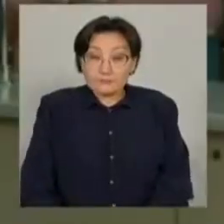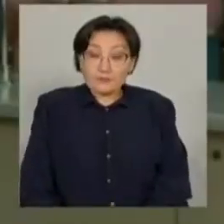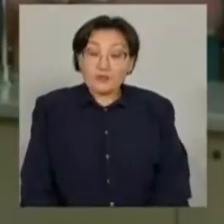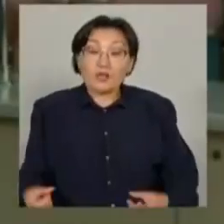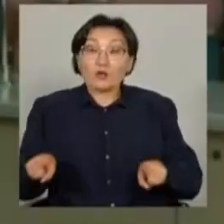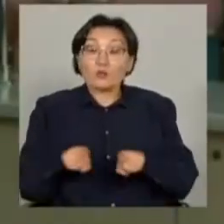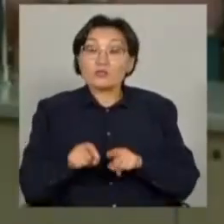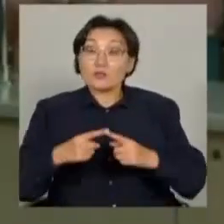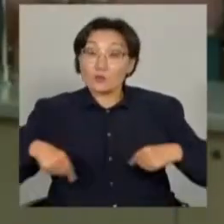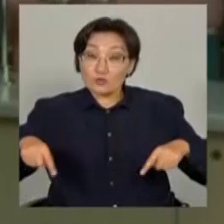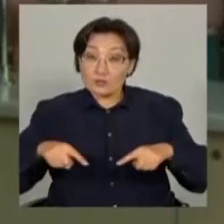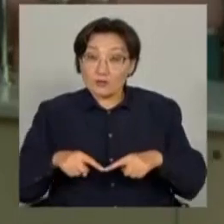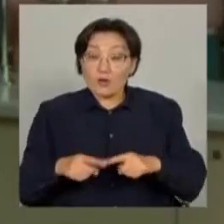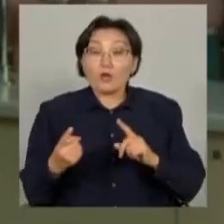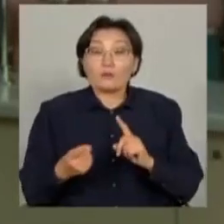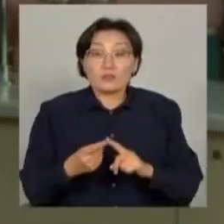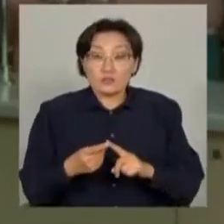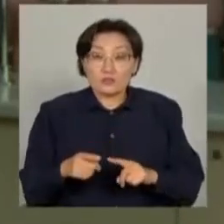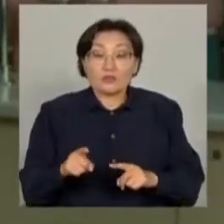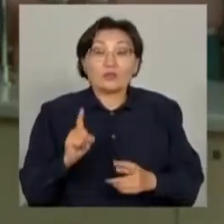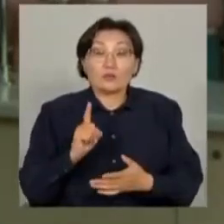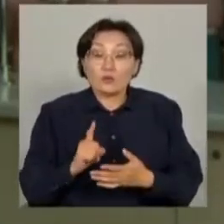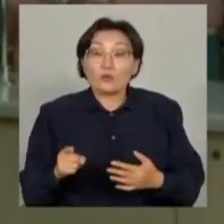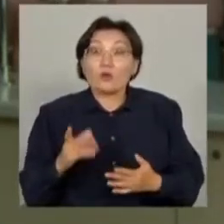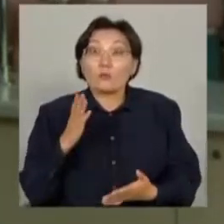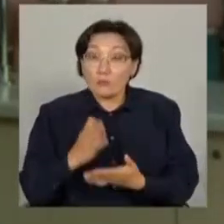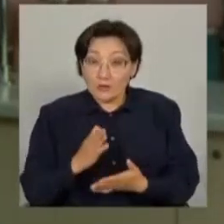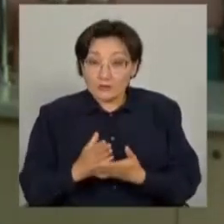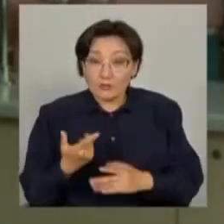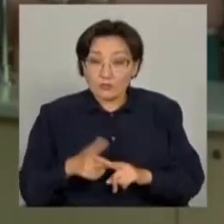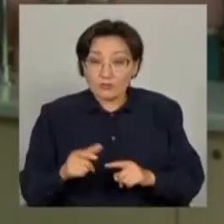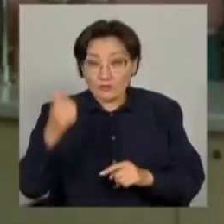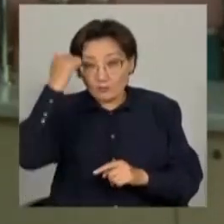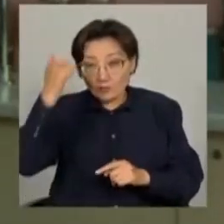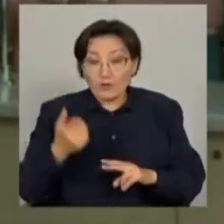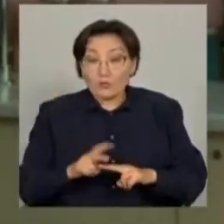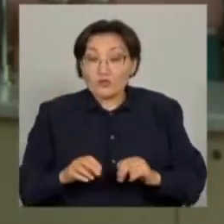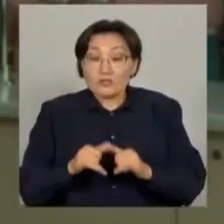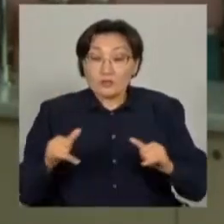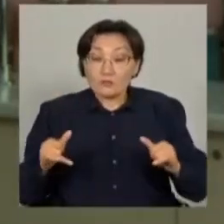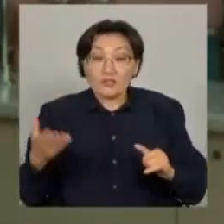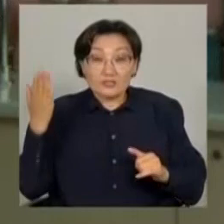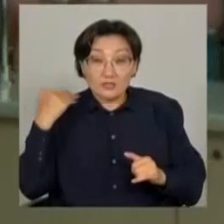Осындай орталықтардың біріншіден болғаны шүкір. Енді осын дамытып, енді жақында ғана мәжіліс